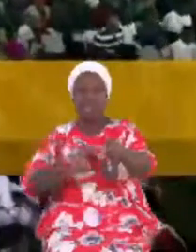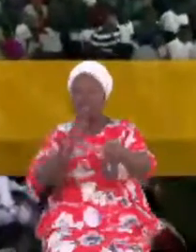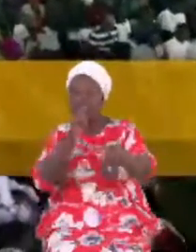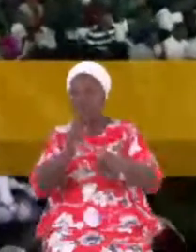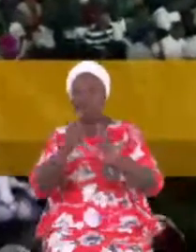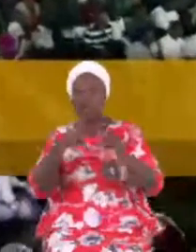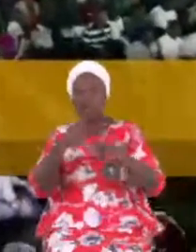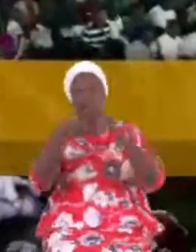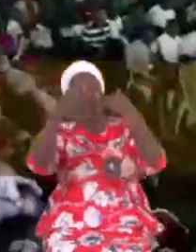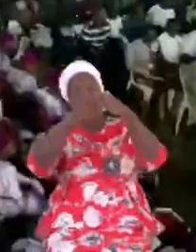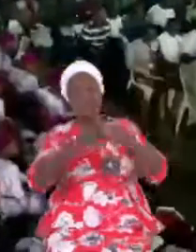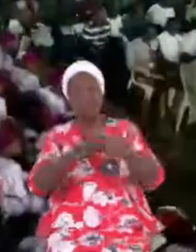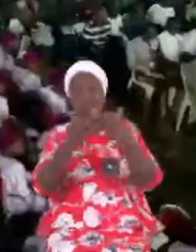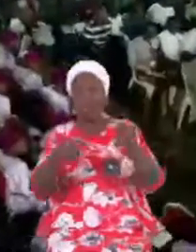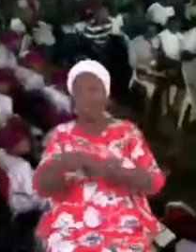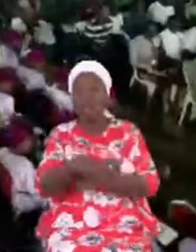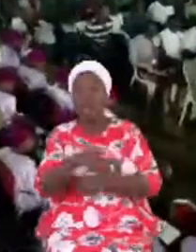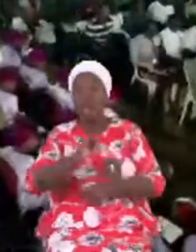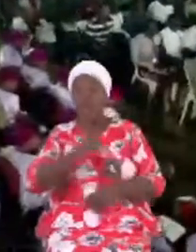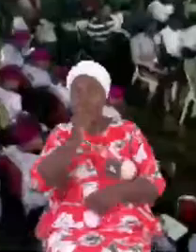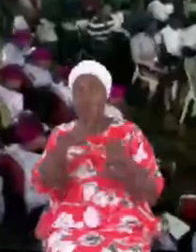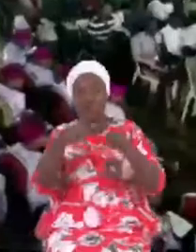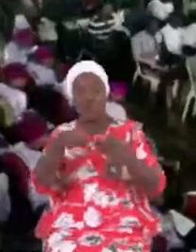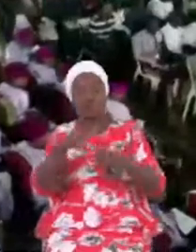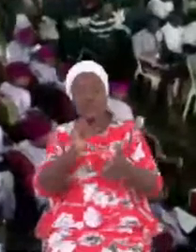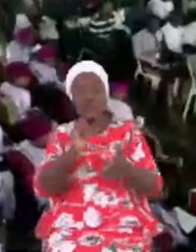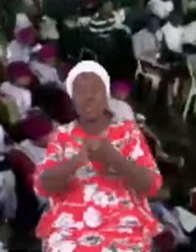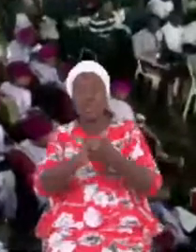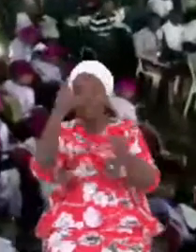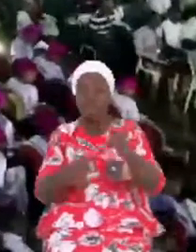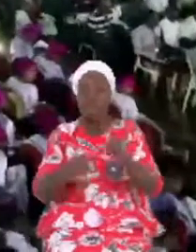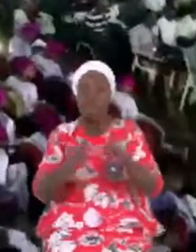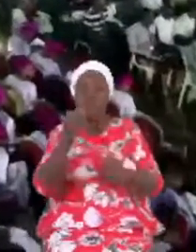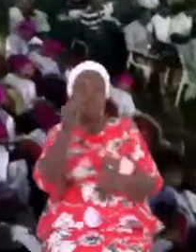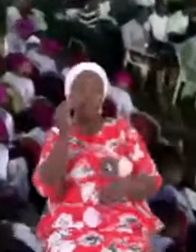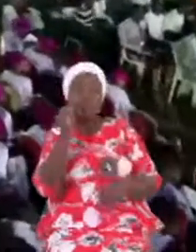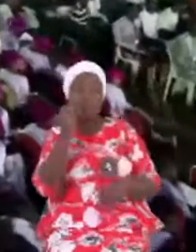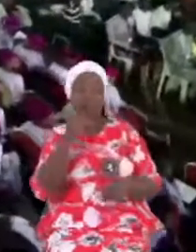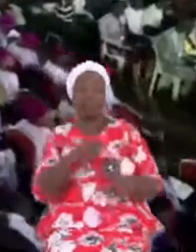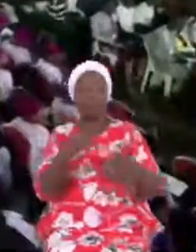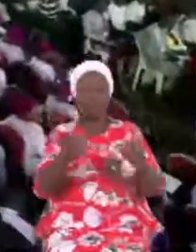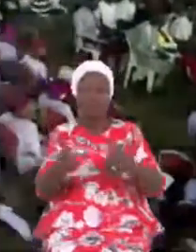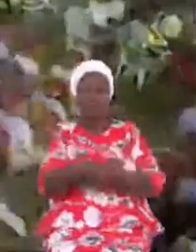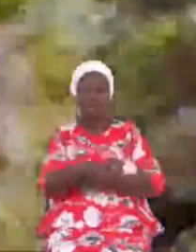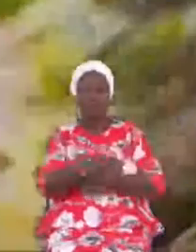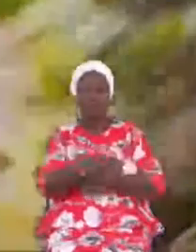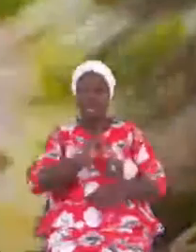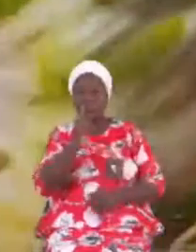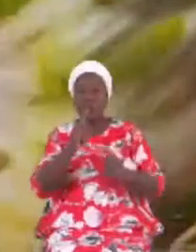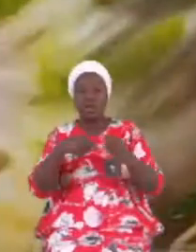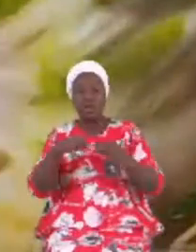ciel aujourd'hui. Je veux parler de cette demeure finale aujourd'hui. Je veux parler de